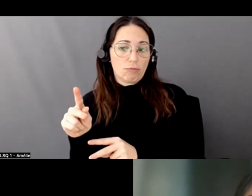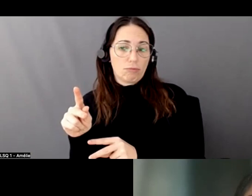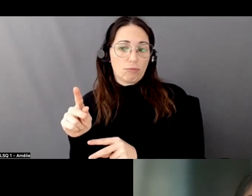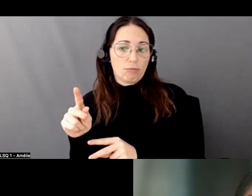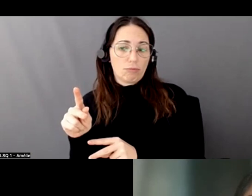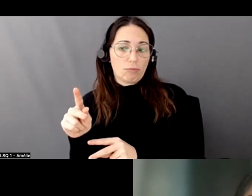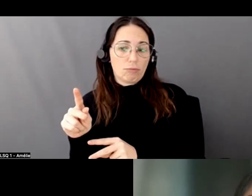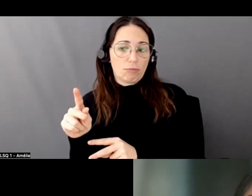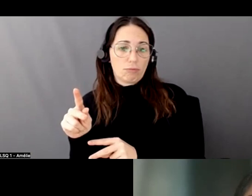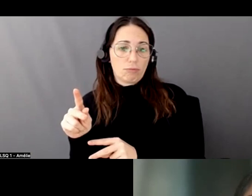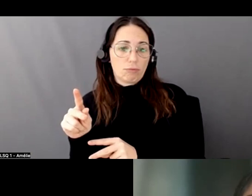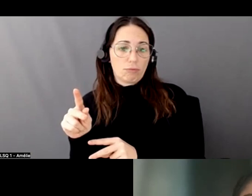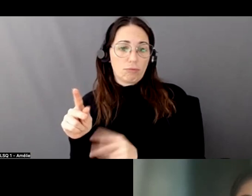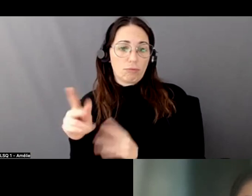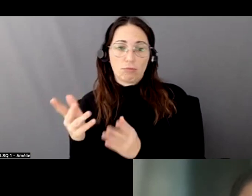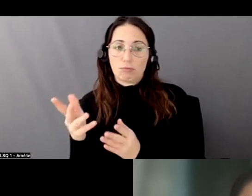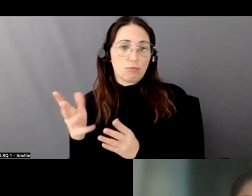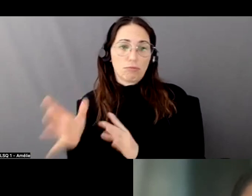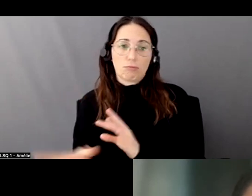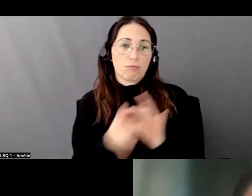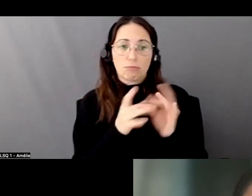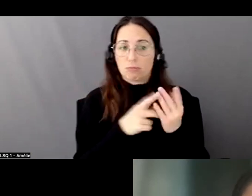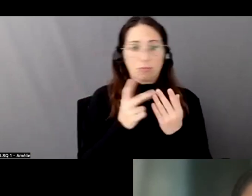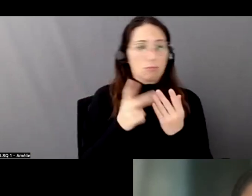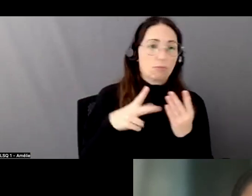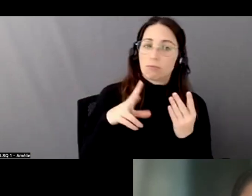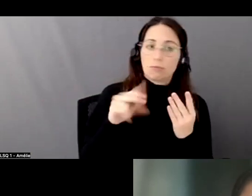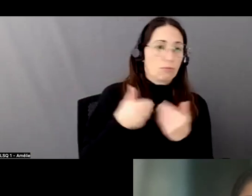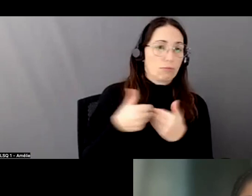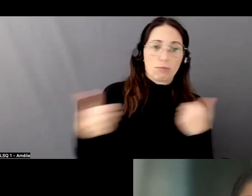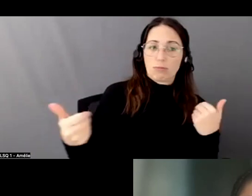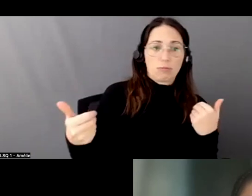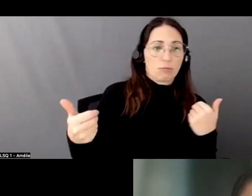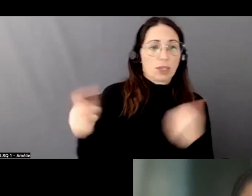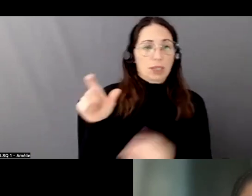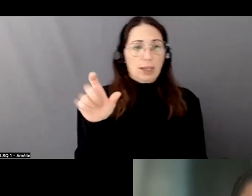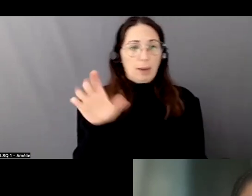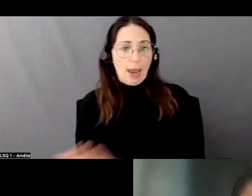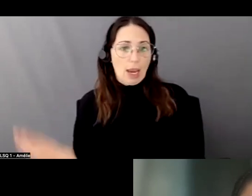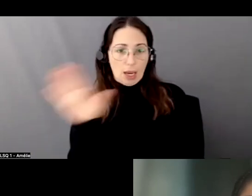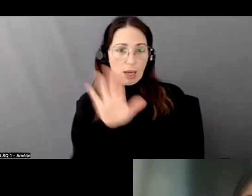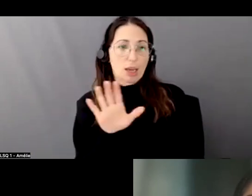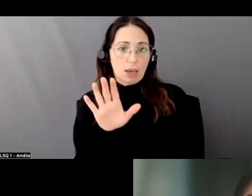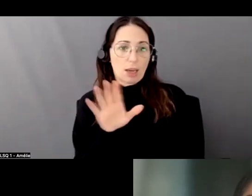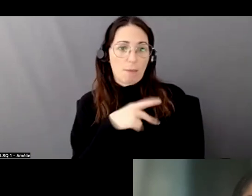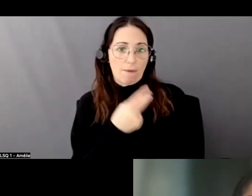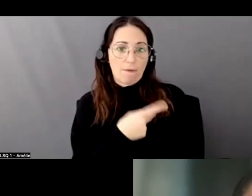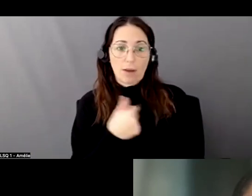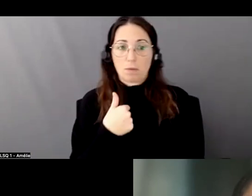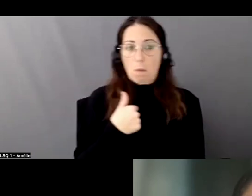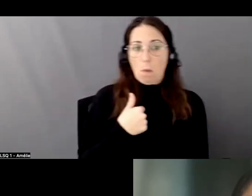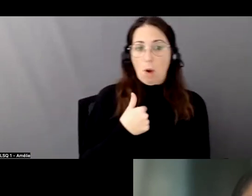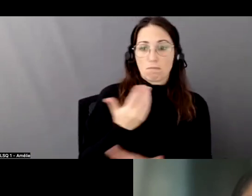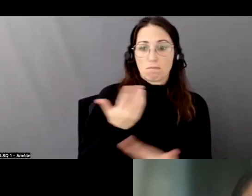qui n'est pas dans le cadre de notre projet. Donc, pour le Québec, euh, à mon niveau, je